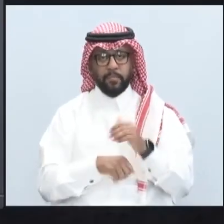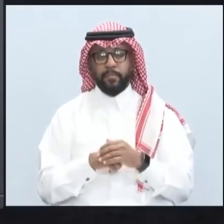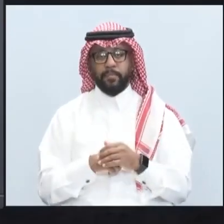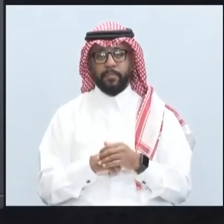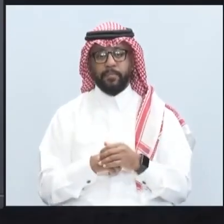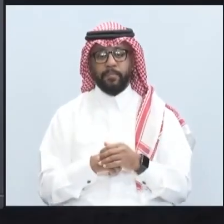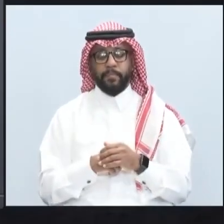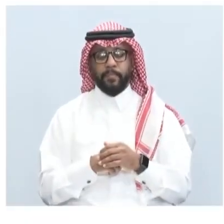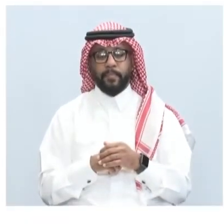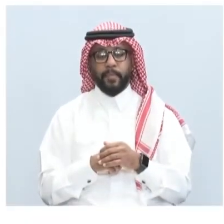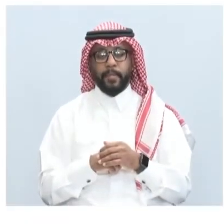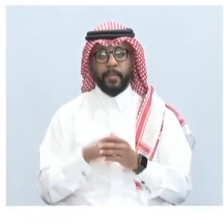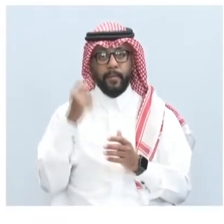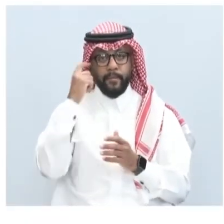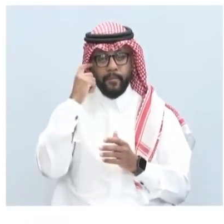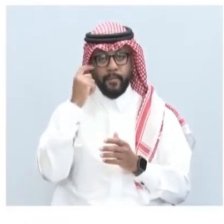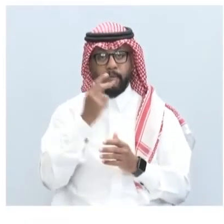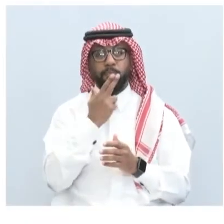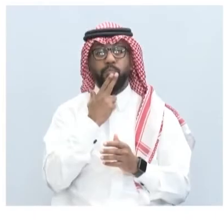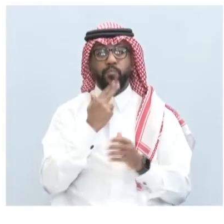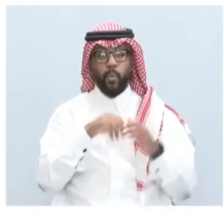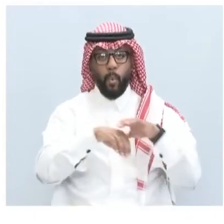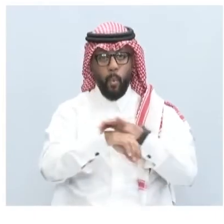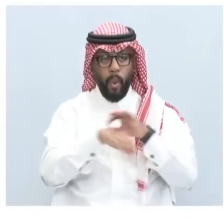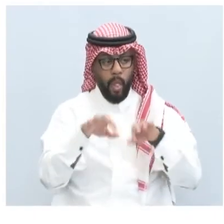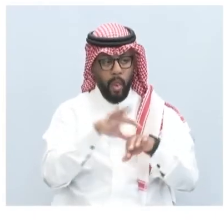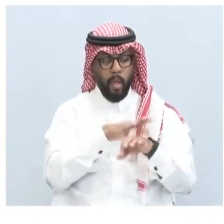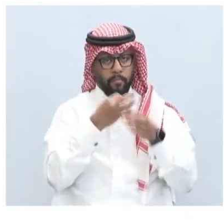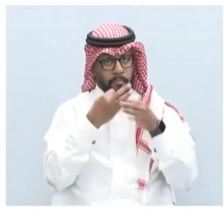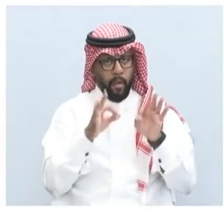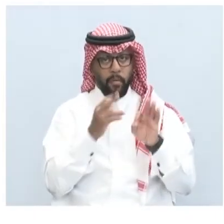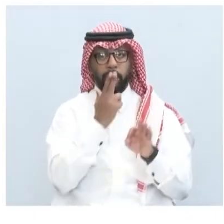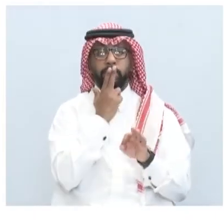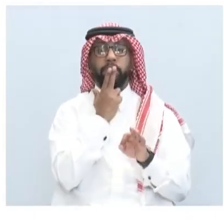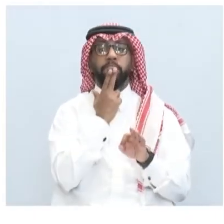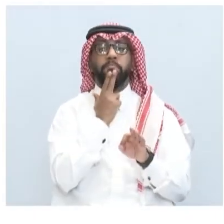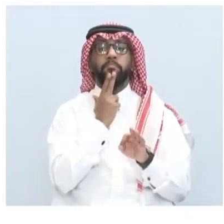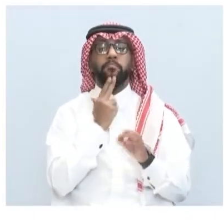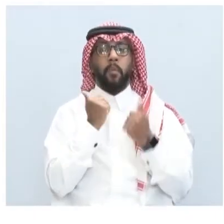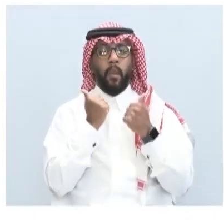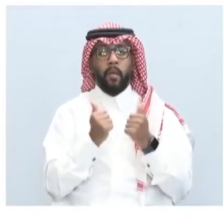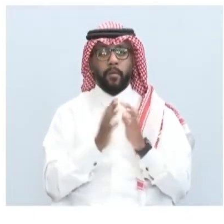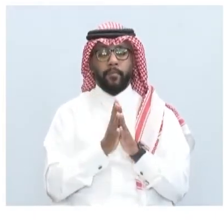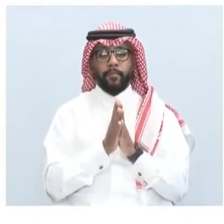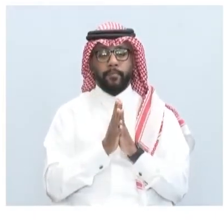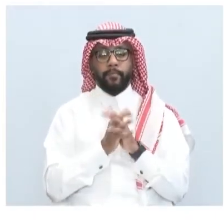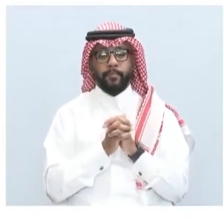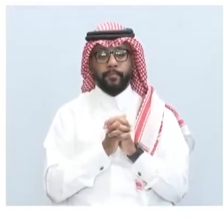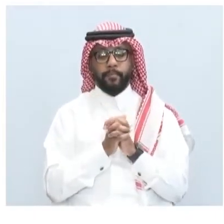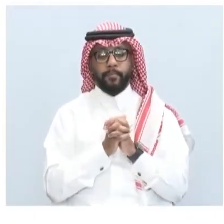الشرط الثالث ان يكون الخف او الجورب ماذا طاهرين احسنتم